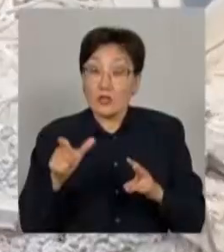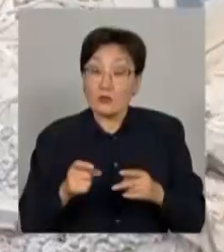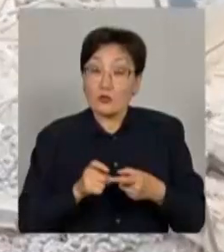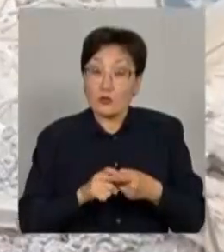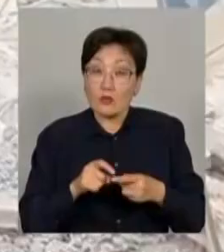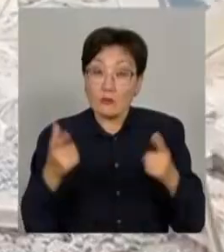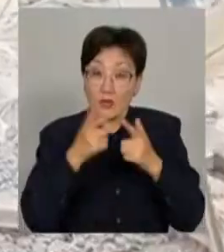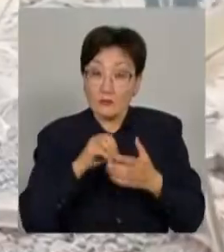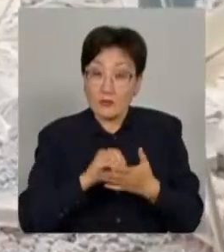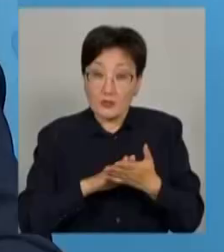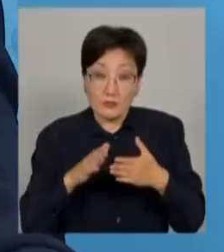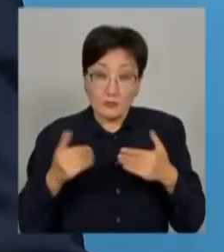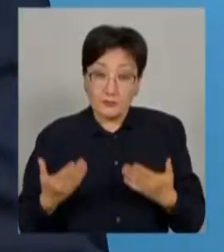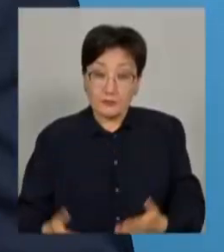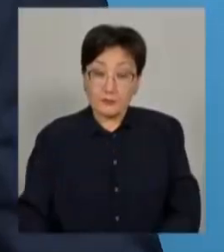мәлімет тіркелмеген.